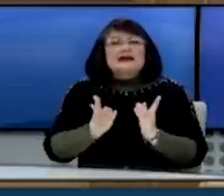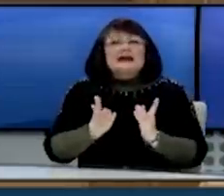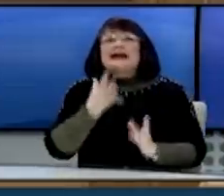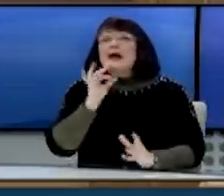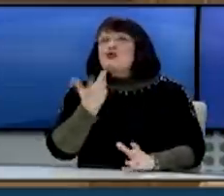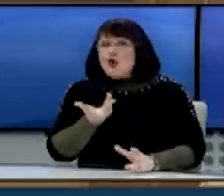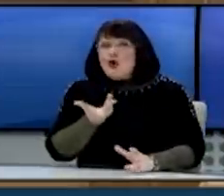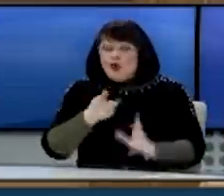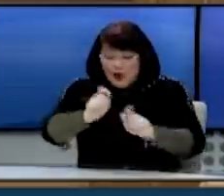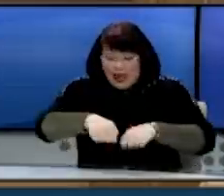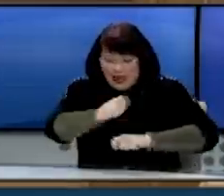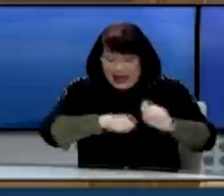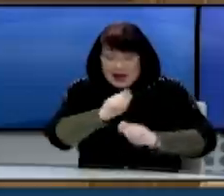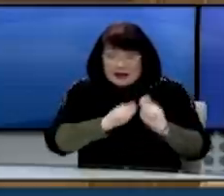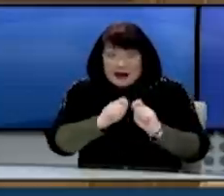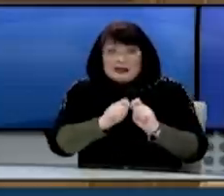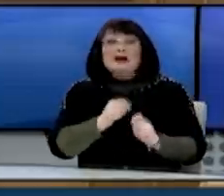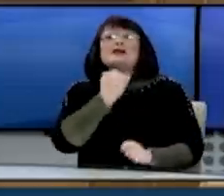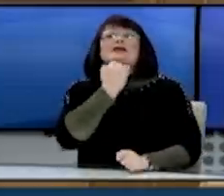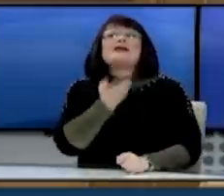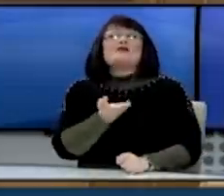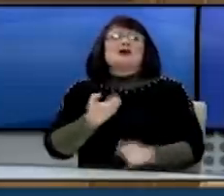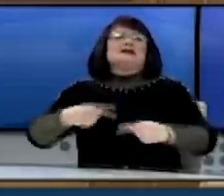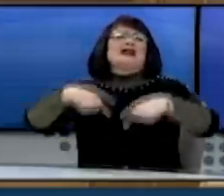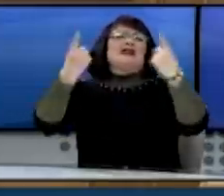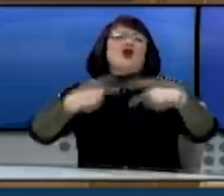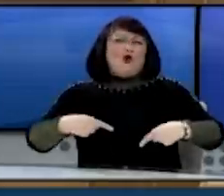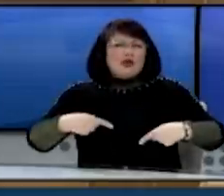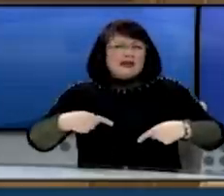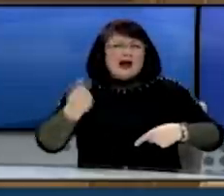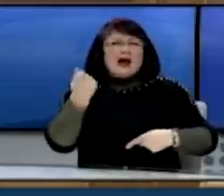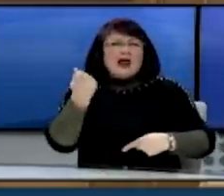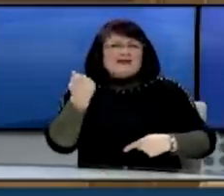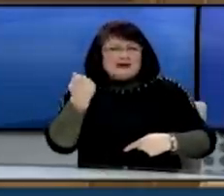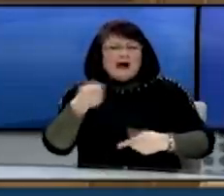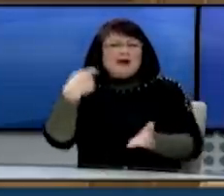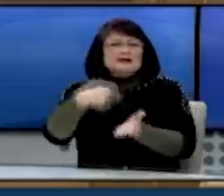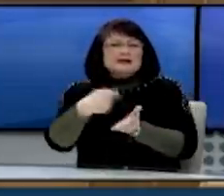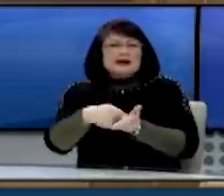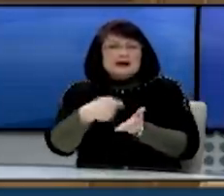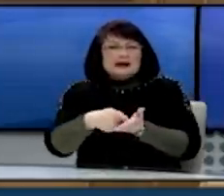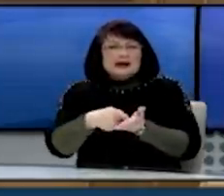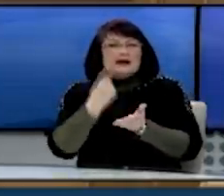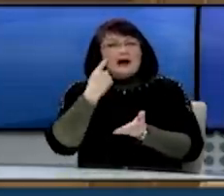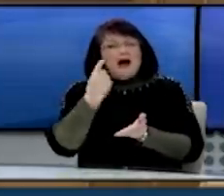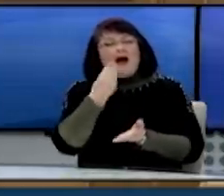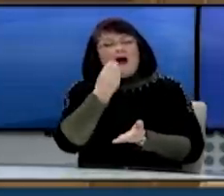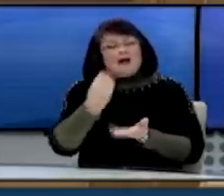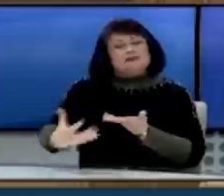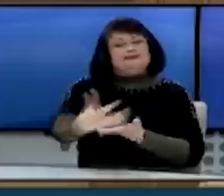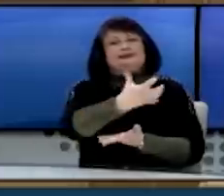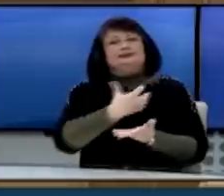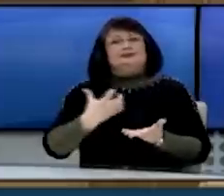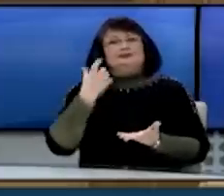στα έργα αυτά δεν μπορείτε να βάλετε διόδια, δεν μπορείτε να βάλετε χαράτσια για να τα μασάνε